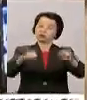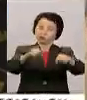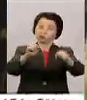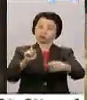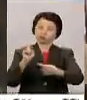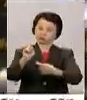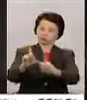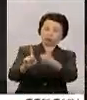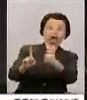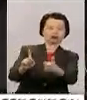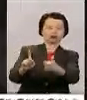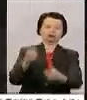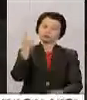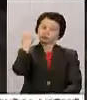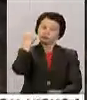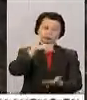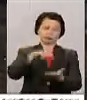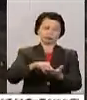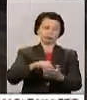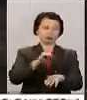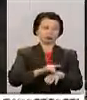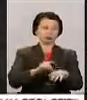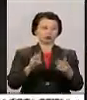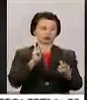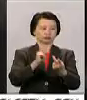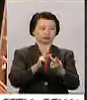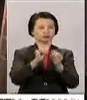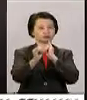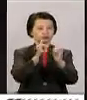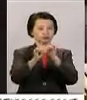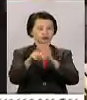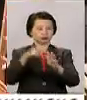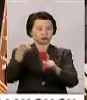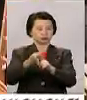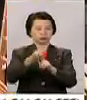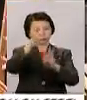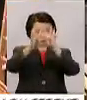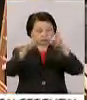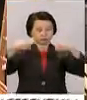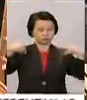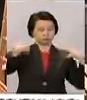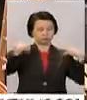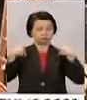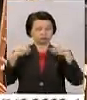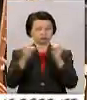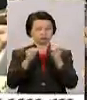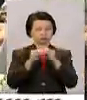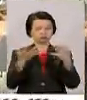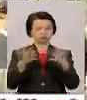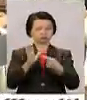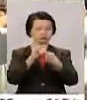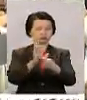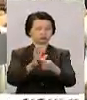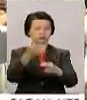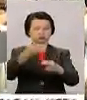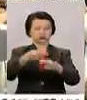tampil hebat. Baru-baru ini, Bidiva berkesempatan menemuramah pengarah dan breaker fashion Azhar Zainal semasa majlis pelancaran jenama